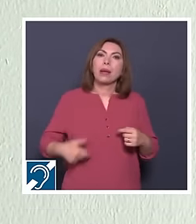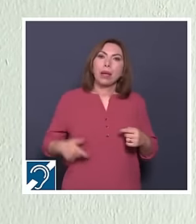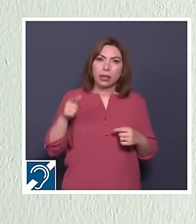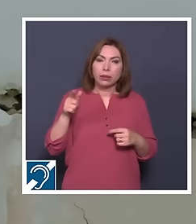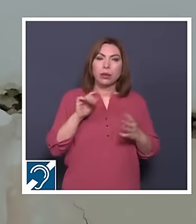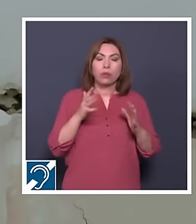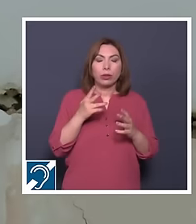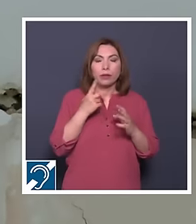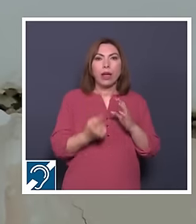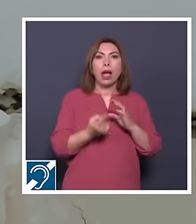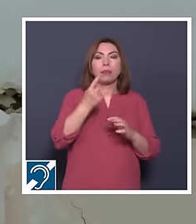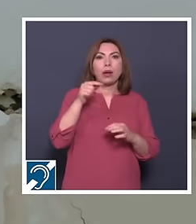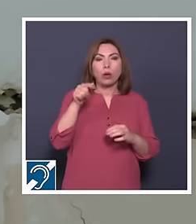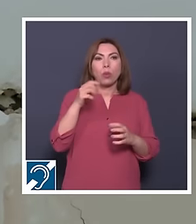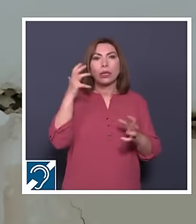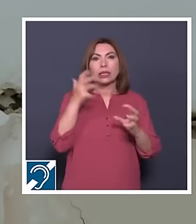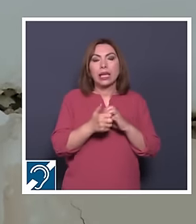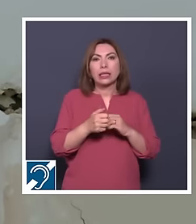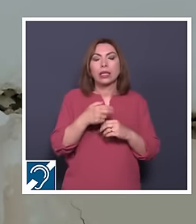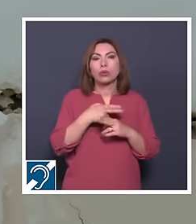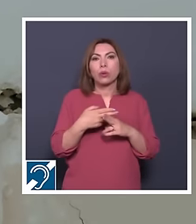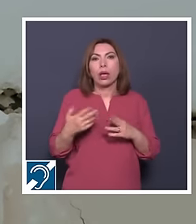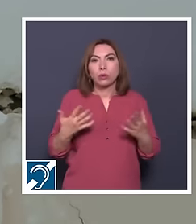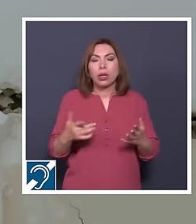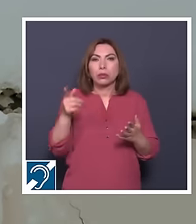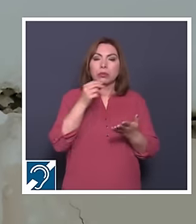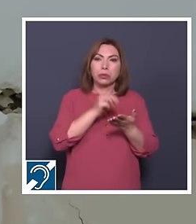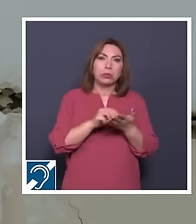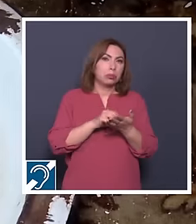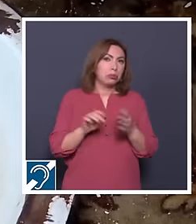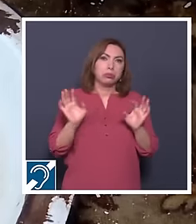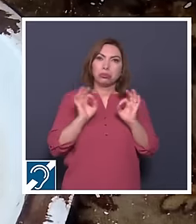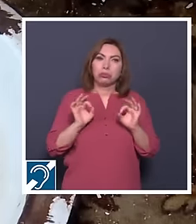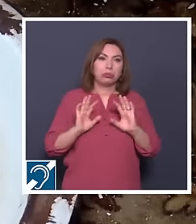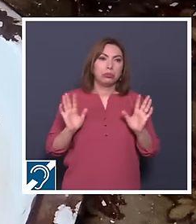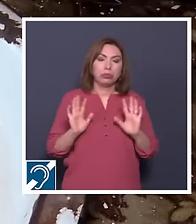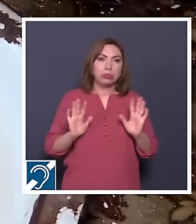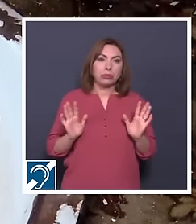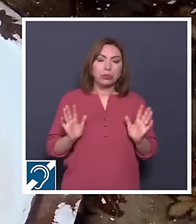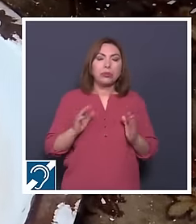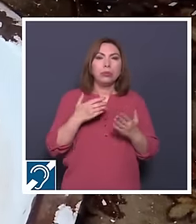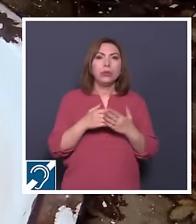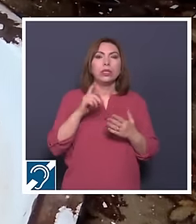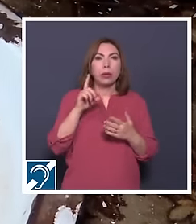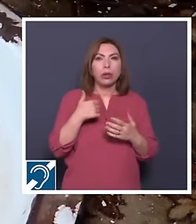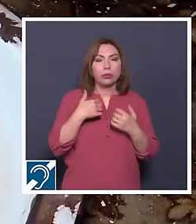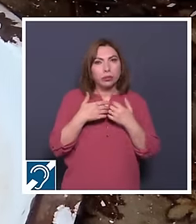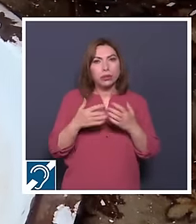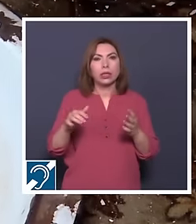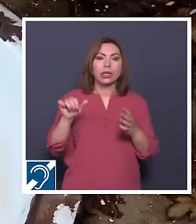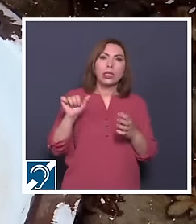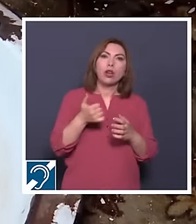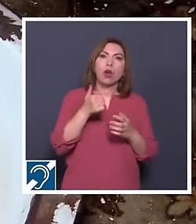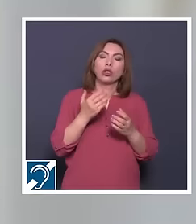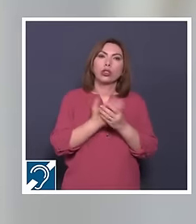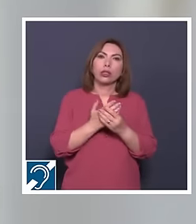va apărea acolo un dezastru natural, scris că ei nu scriu nimic, ca să pot să deschid din nou dosarul